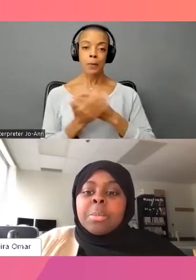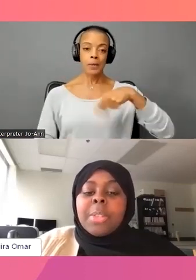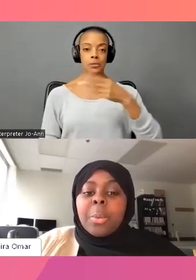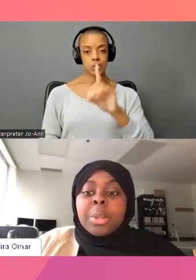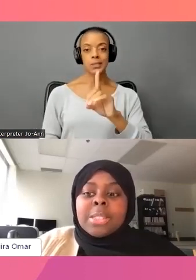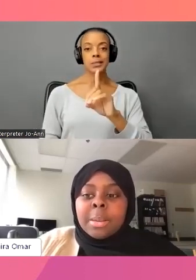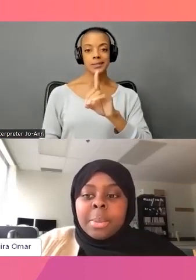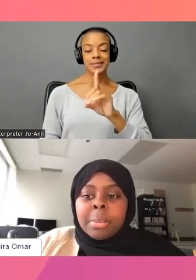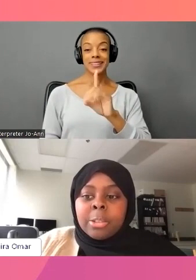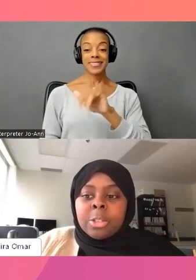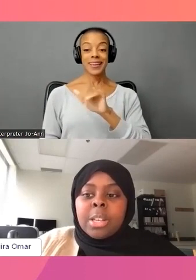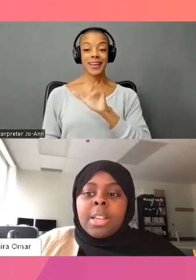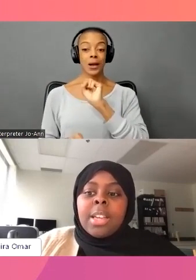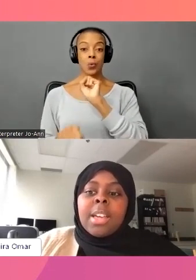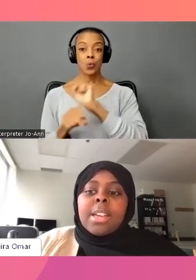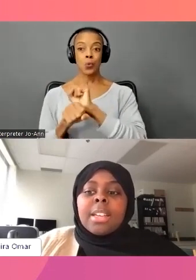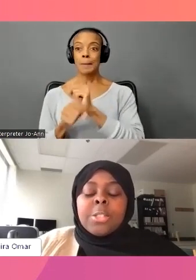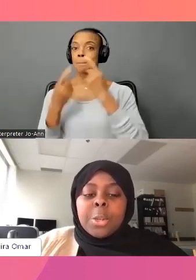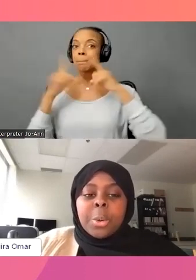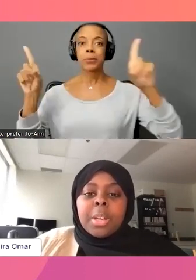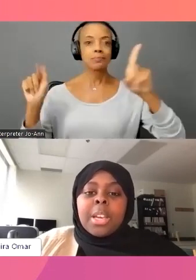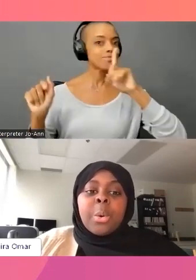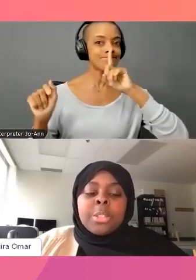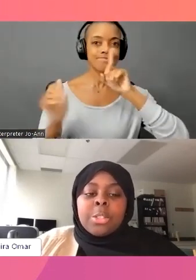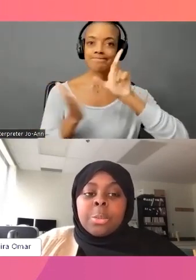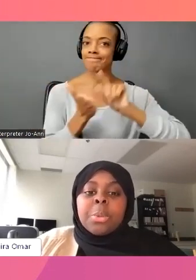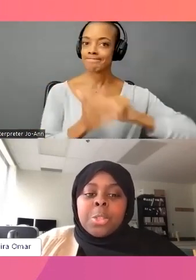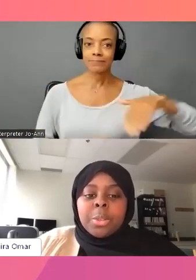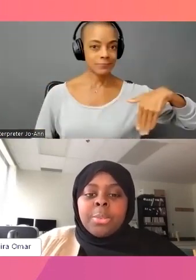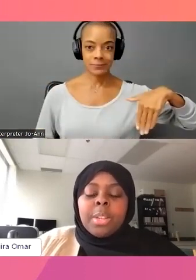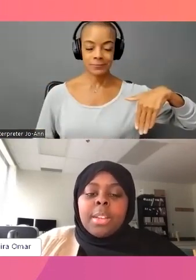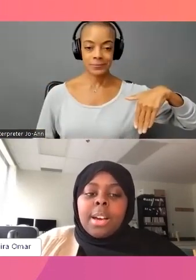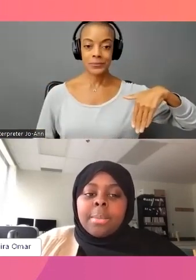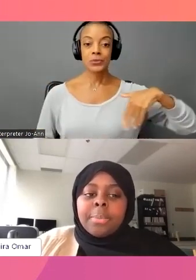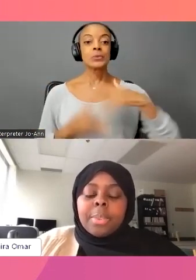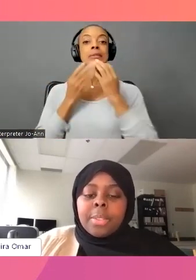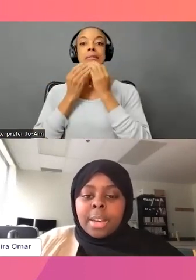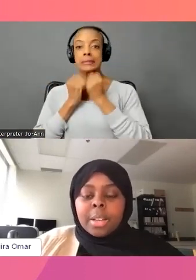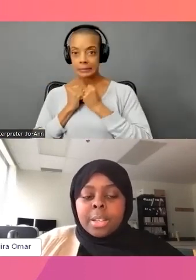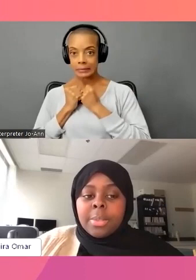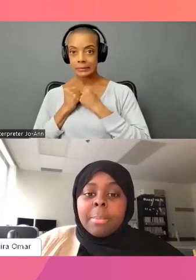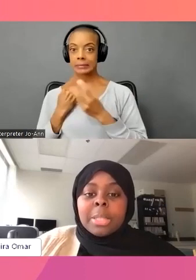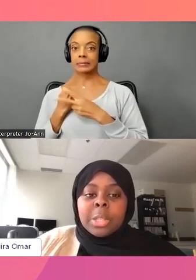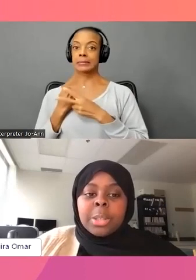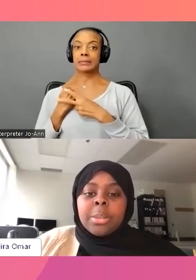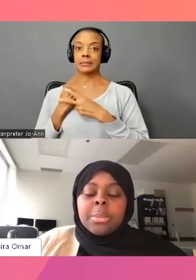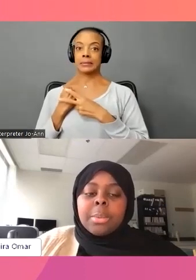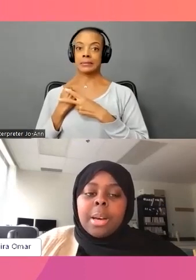partager fait partie de ma dissertation dans le cadre de mon doctorat. Donc, une partie de cette recherche n'a pas été